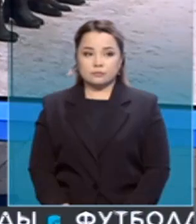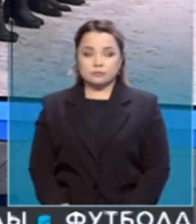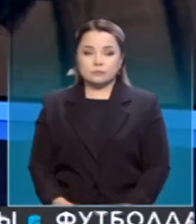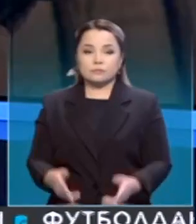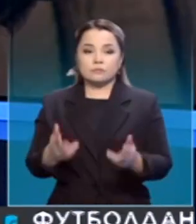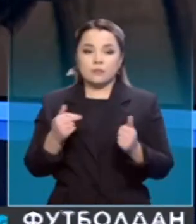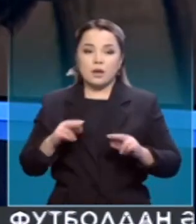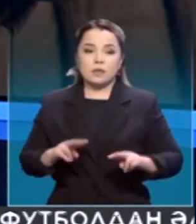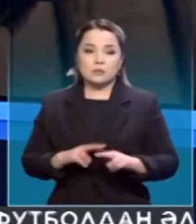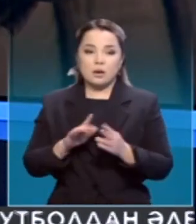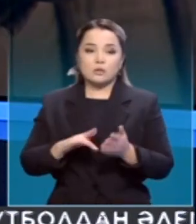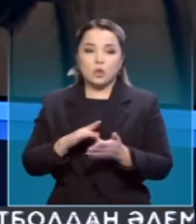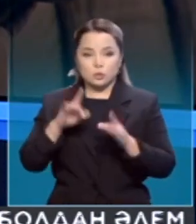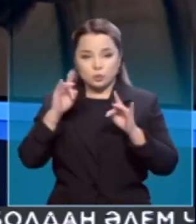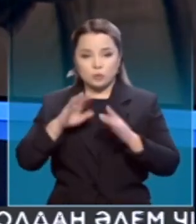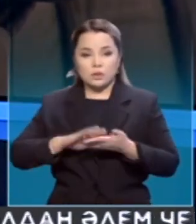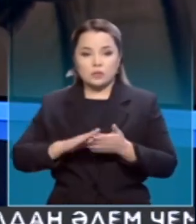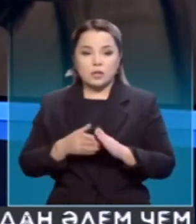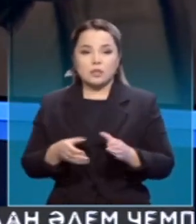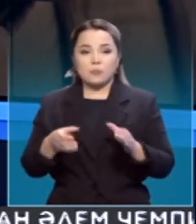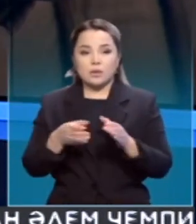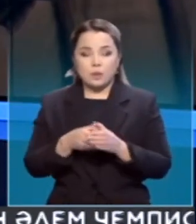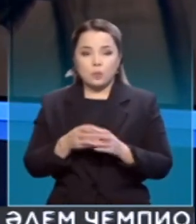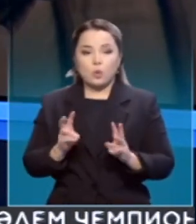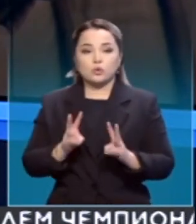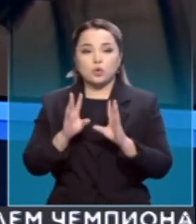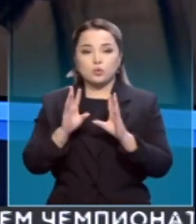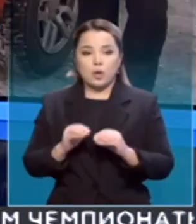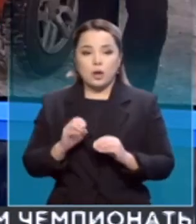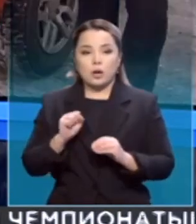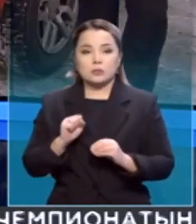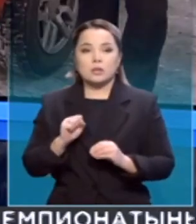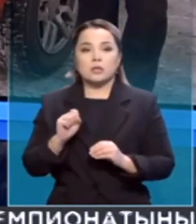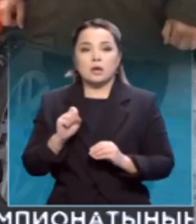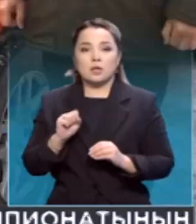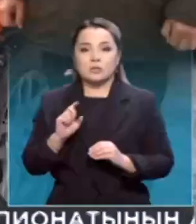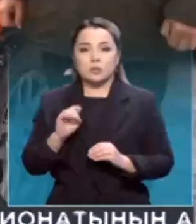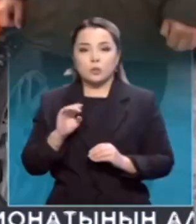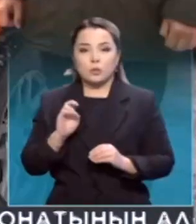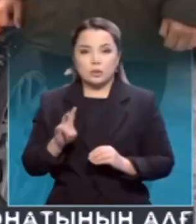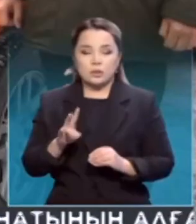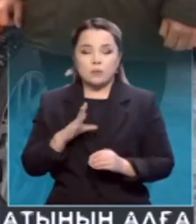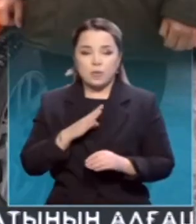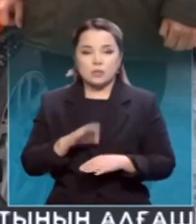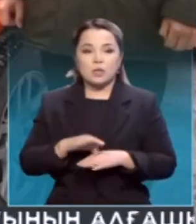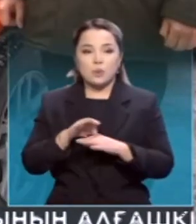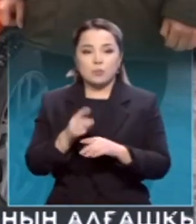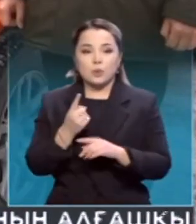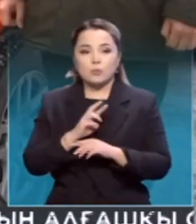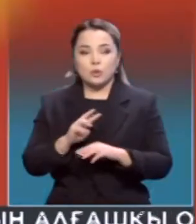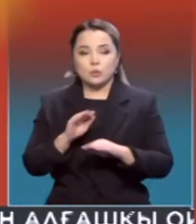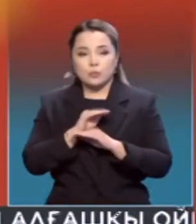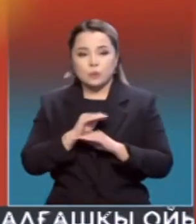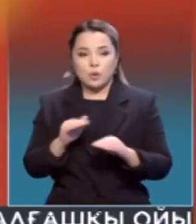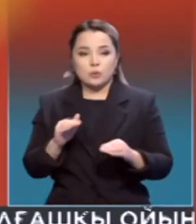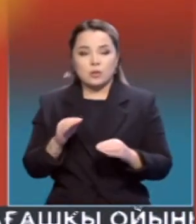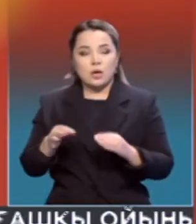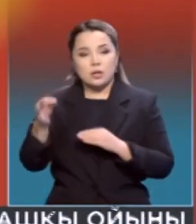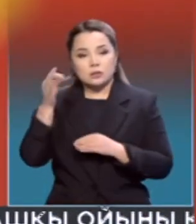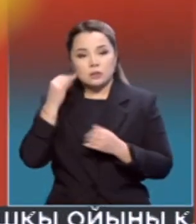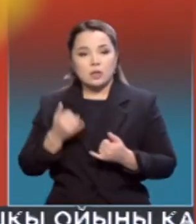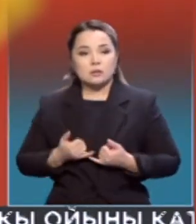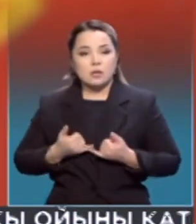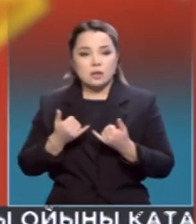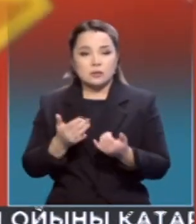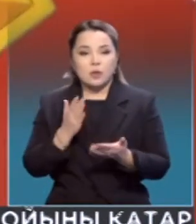Ya Астана қаласы төтенше жағдайлар департаменті өрт сөндіруші Асқар Забикулинді бүгін бір минут үнсіздікпен еске алды.